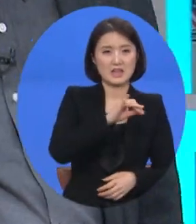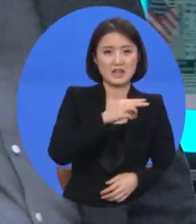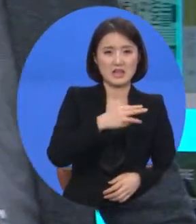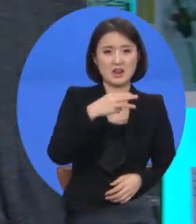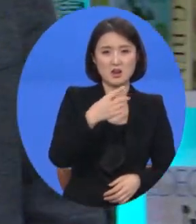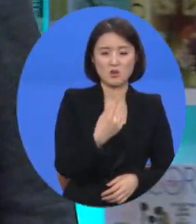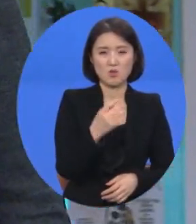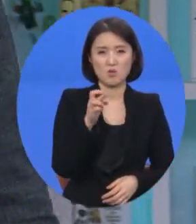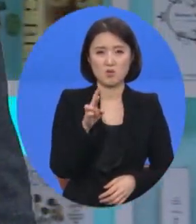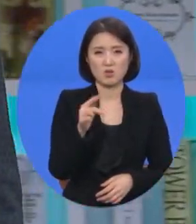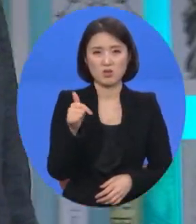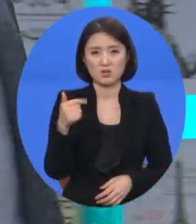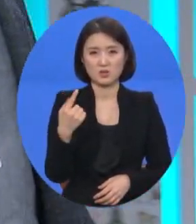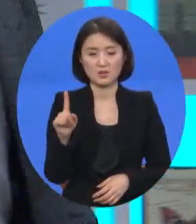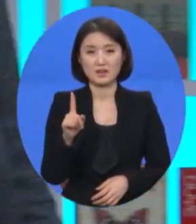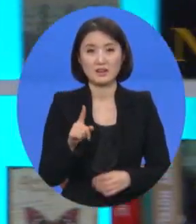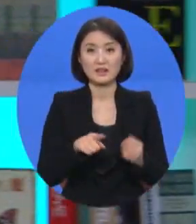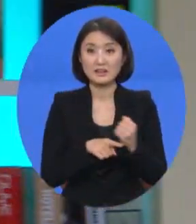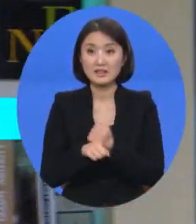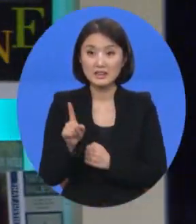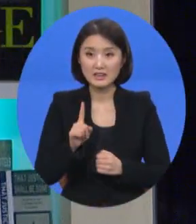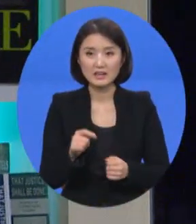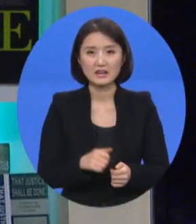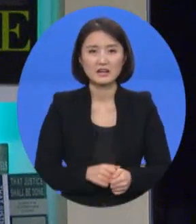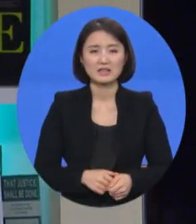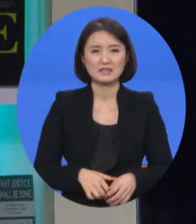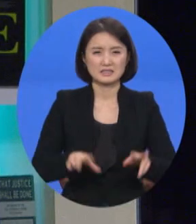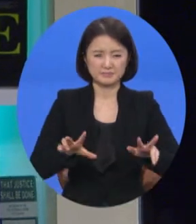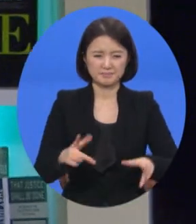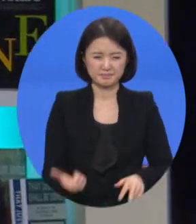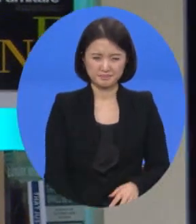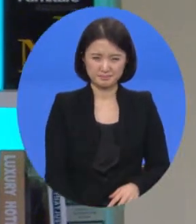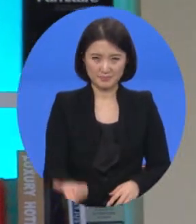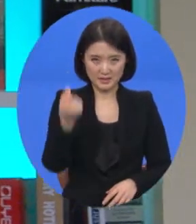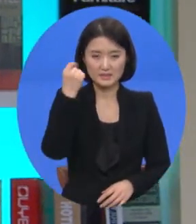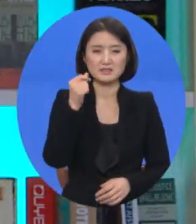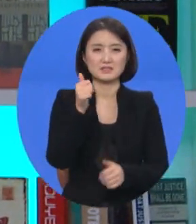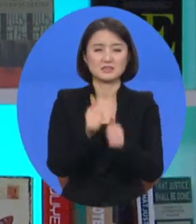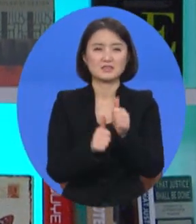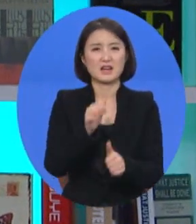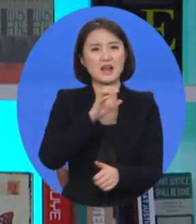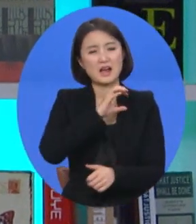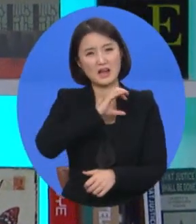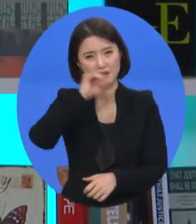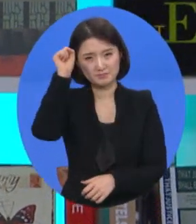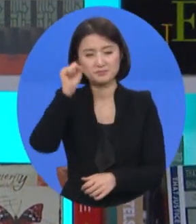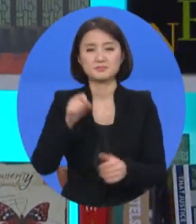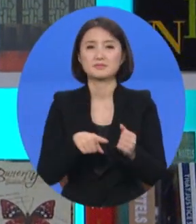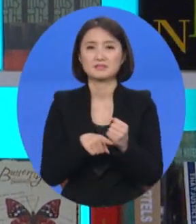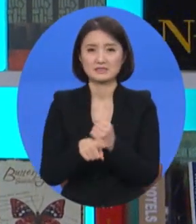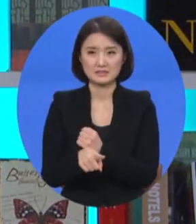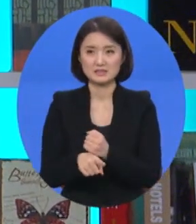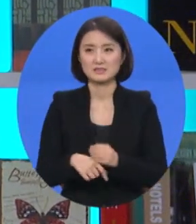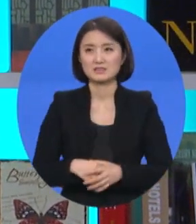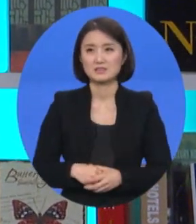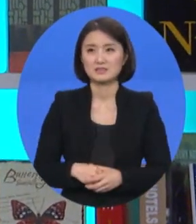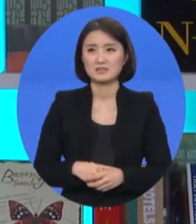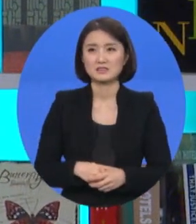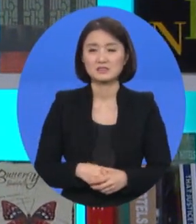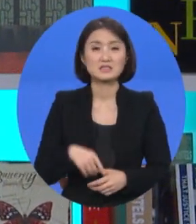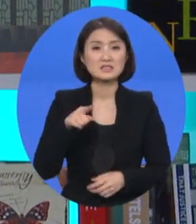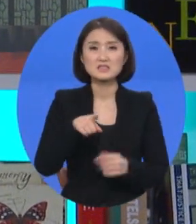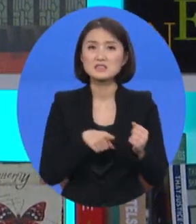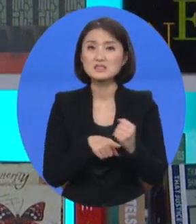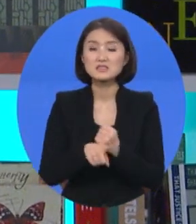한달음에 연이어 과거에 급제 해라 이런 의미가 되죠 연이어서 과거에 급제한 다는 말은 어떤